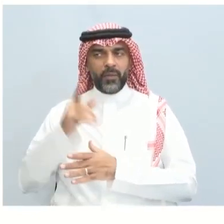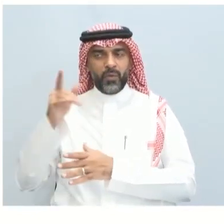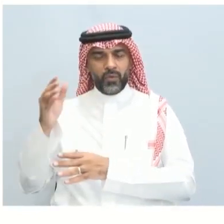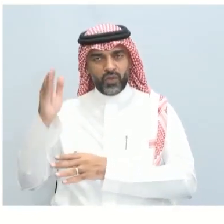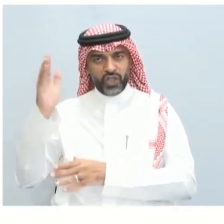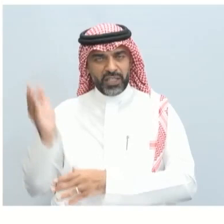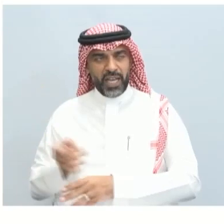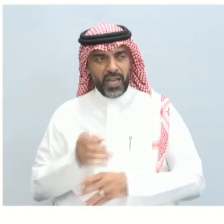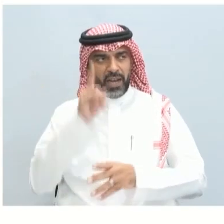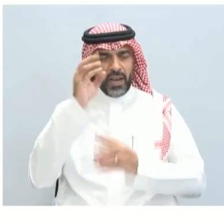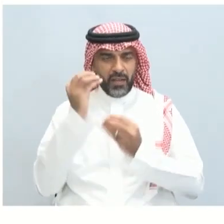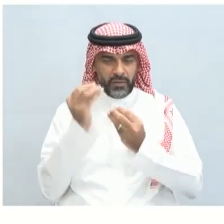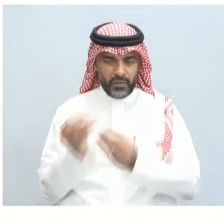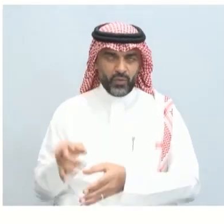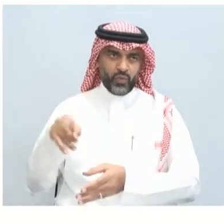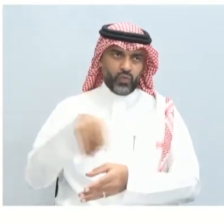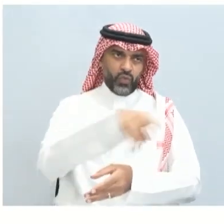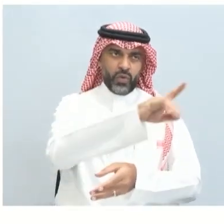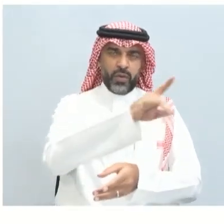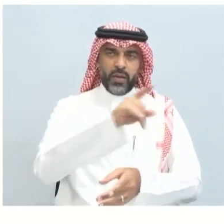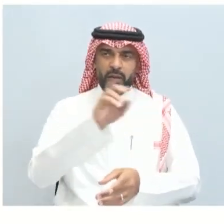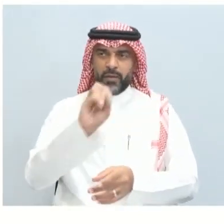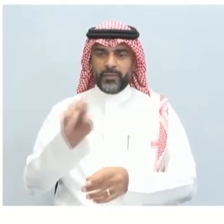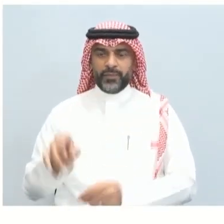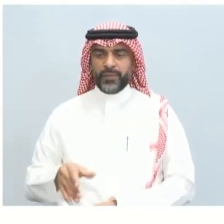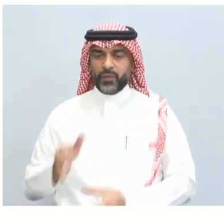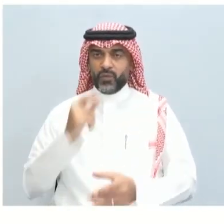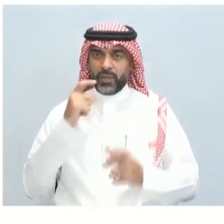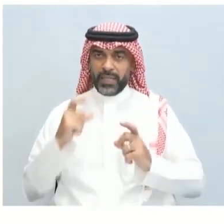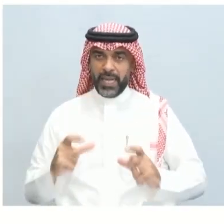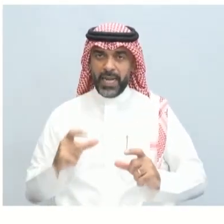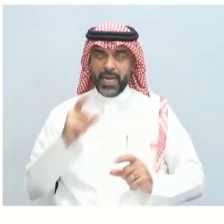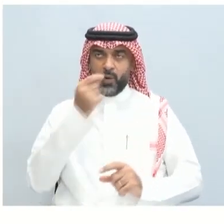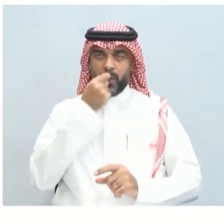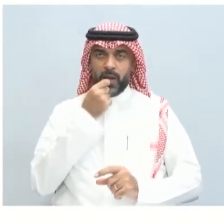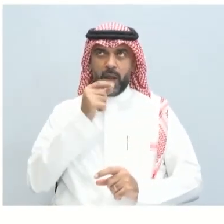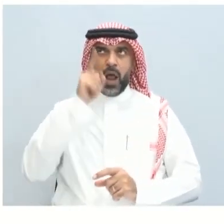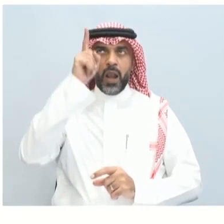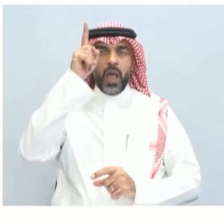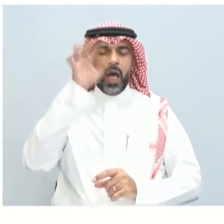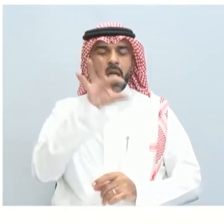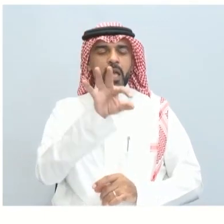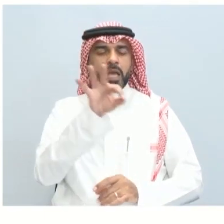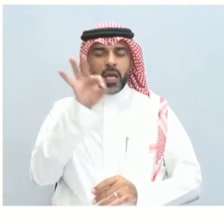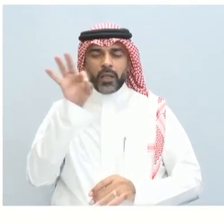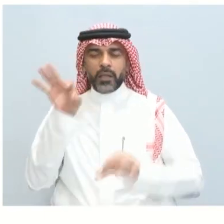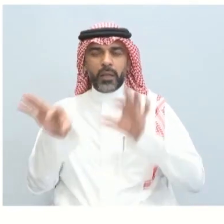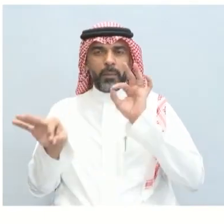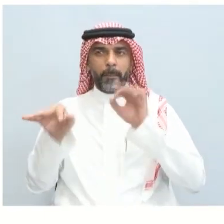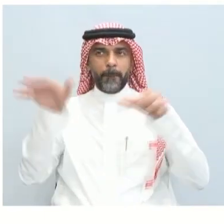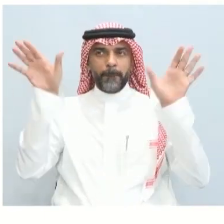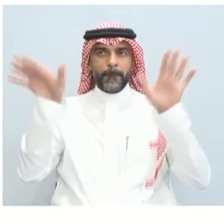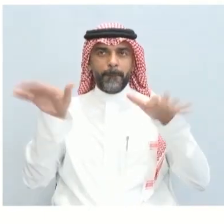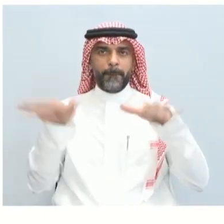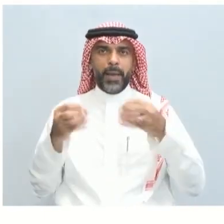للناس قال تعالى الله يصطفي اي يختار الله يصطفي من الملائكه